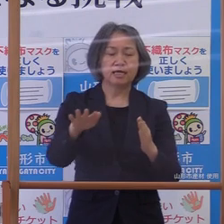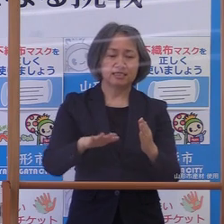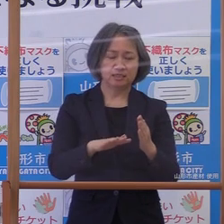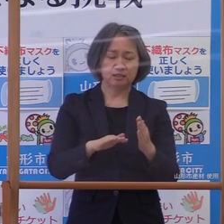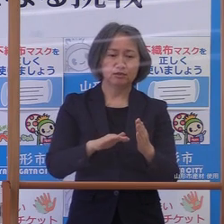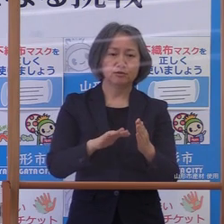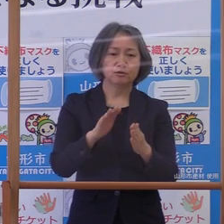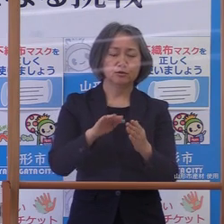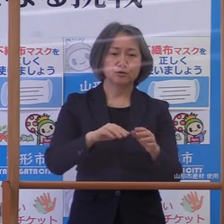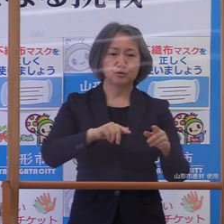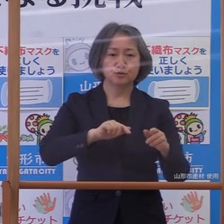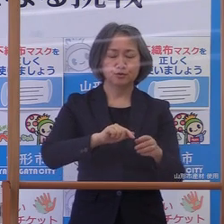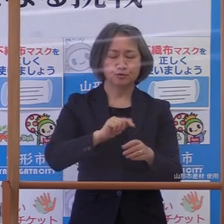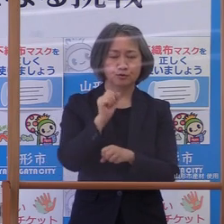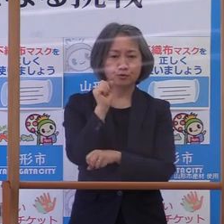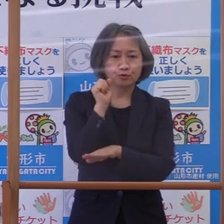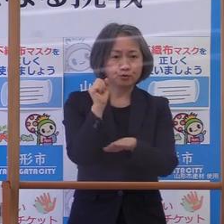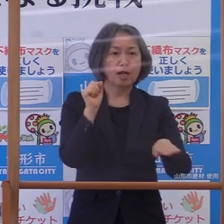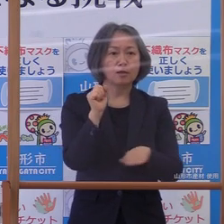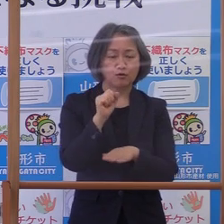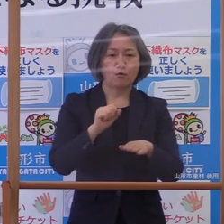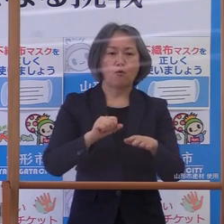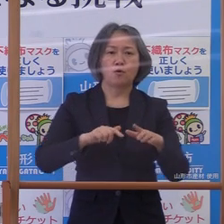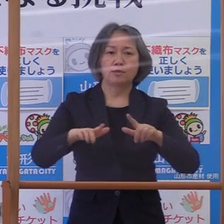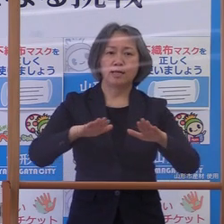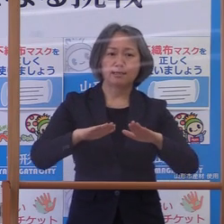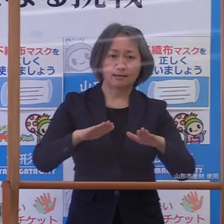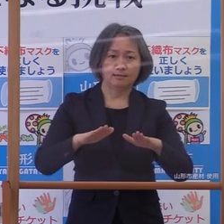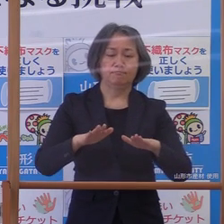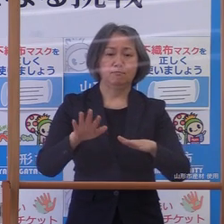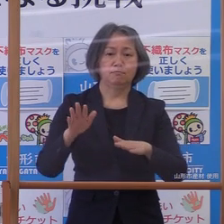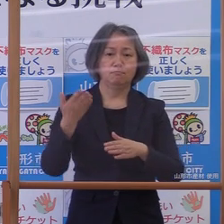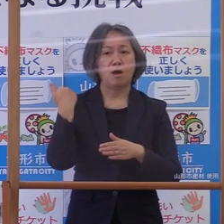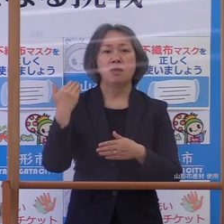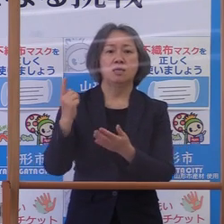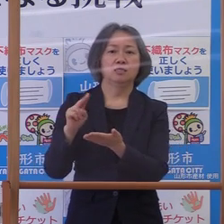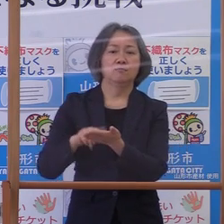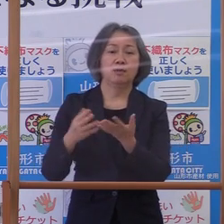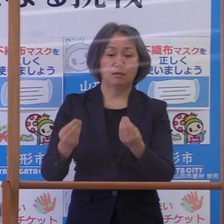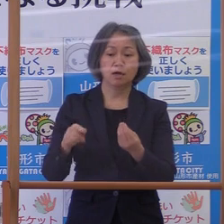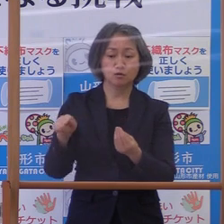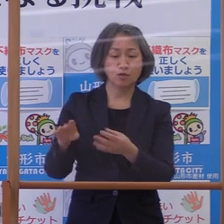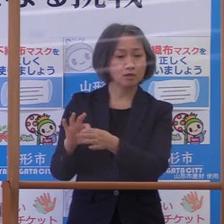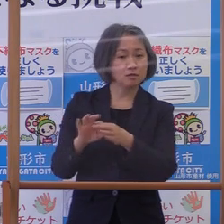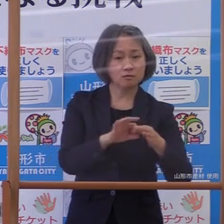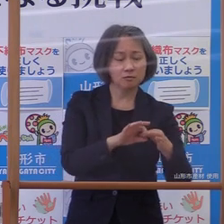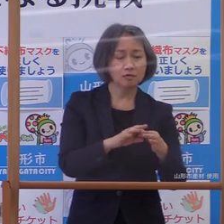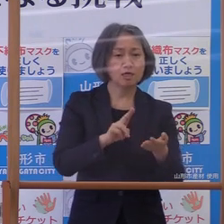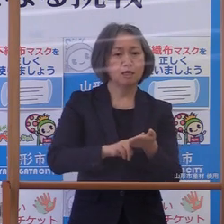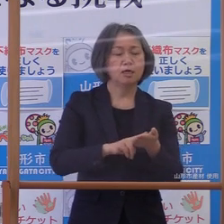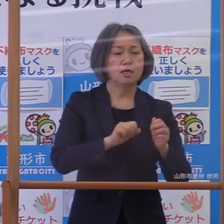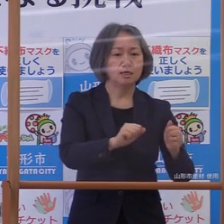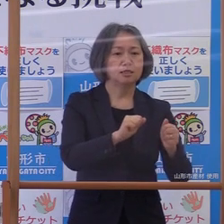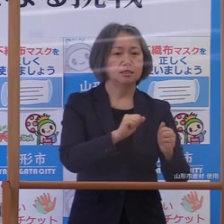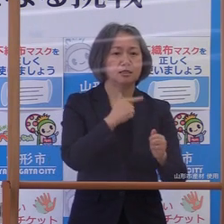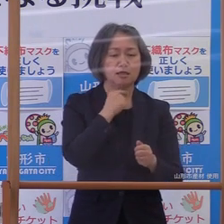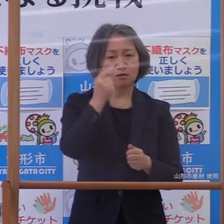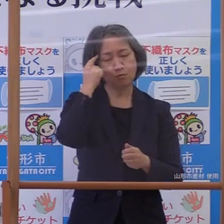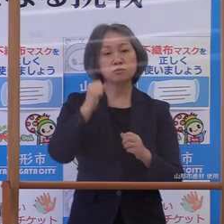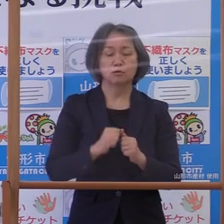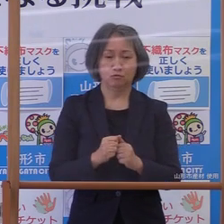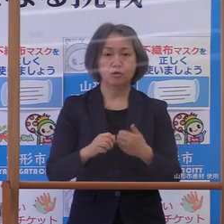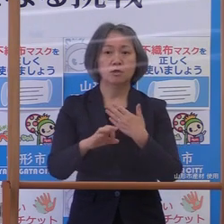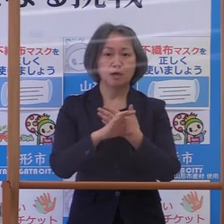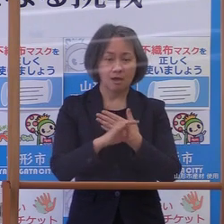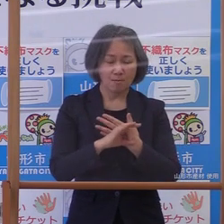ので、これにのっとってさまざま進めてまいりたいと思います。一例を申し上げますと、